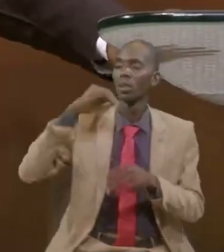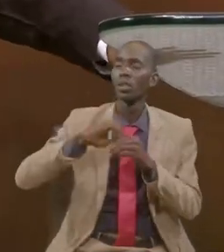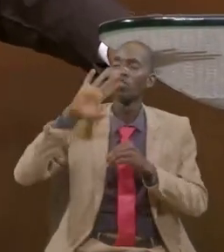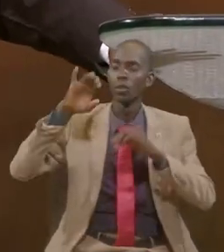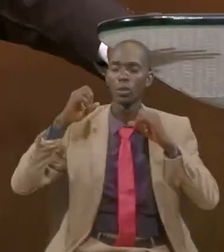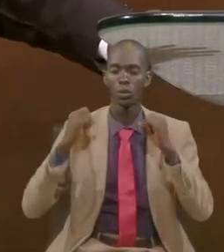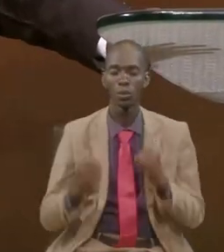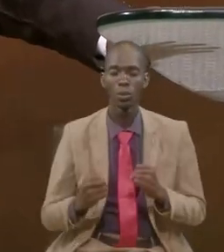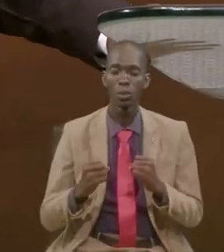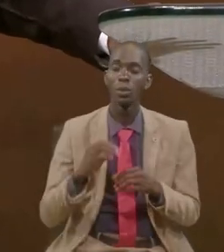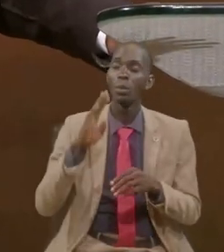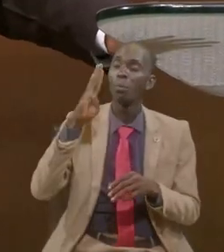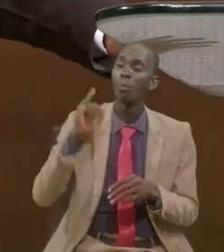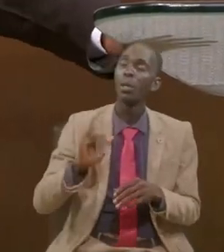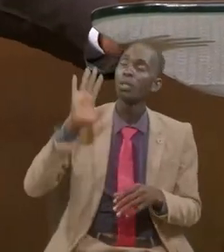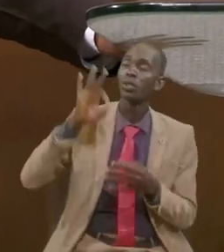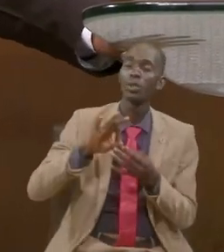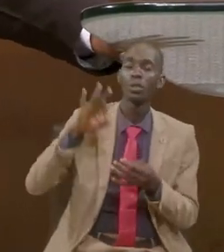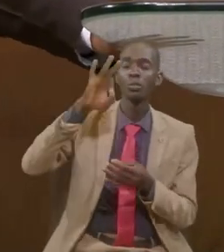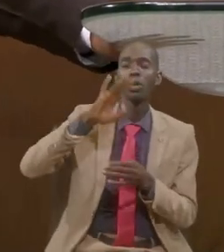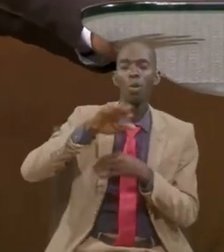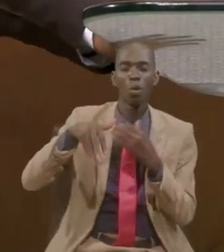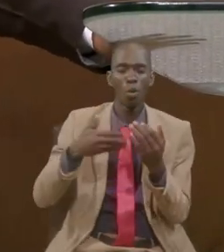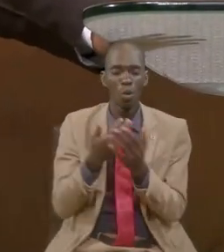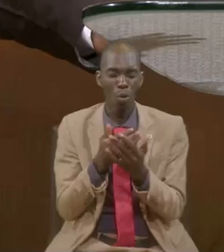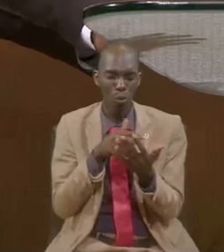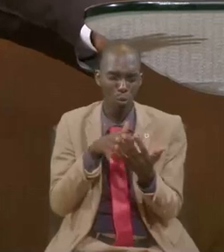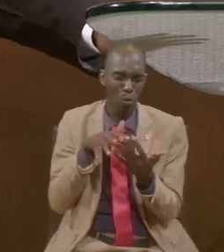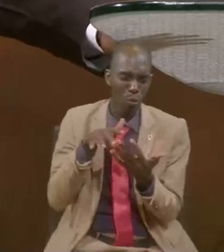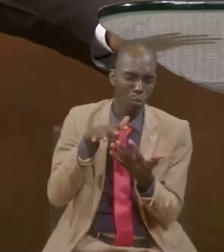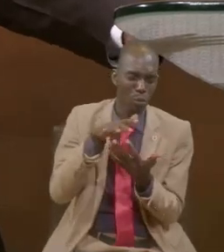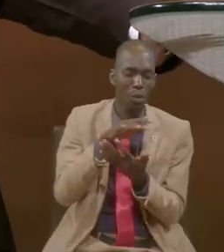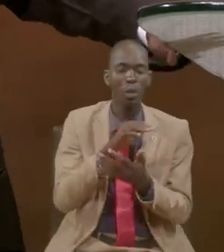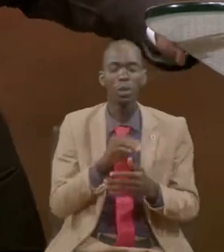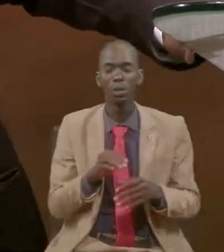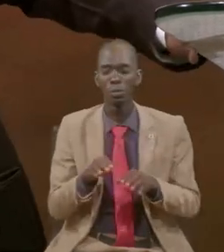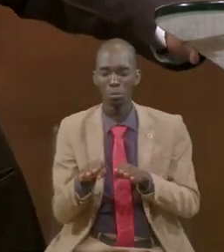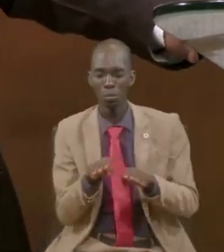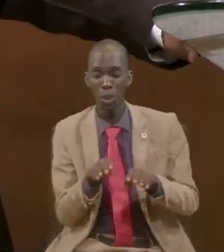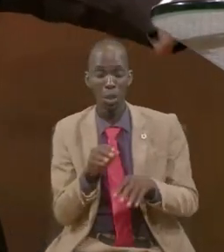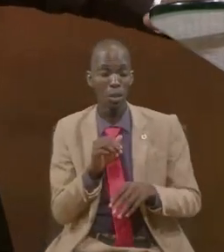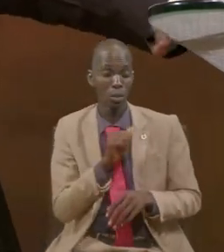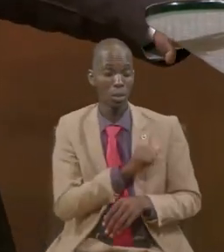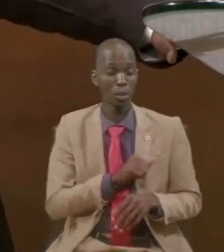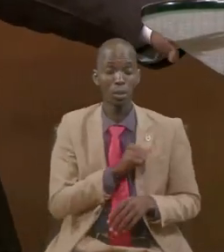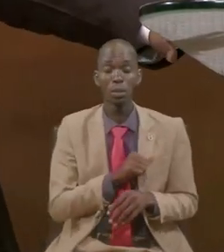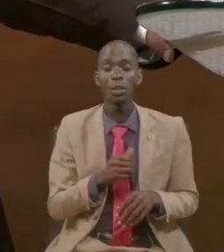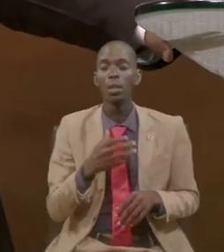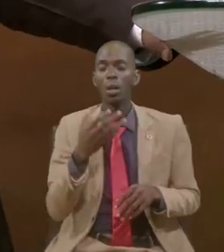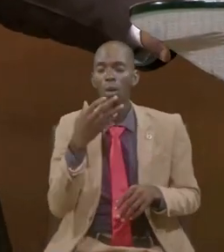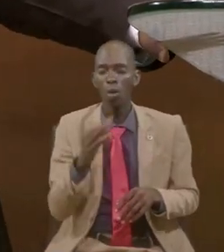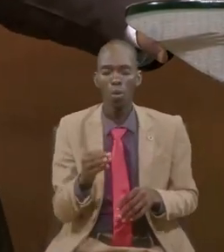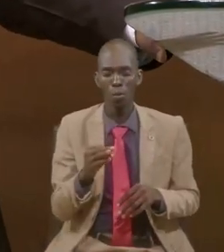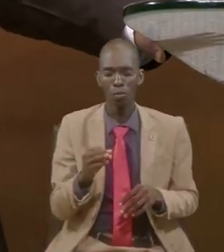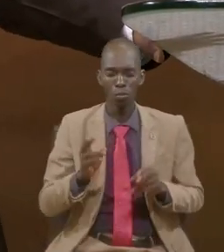volonté, par ta grâce, par ta force, par ton esprit, tous ces attributs et ces